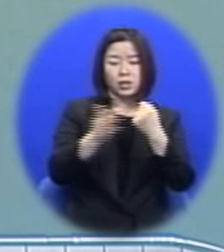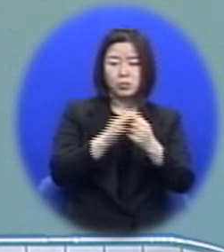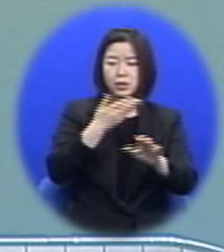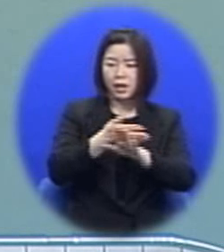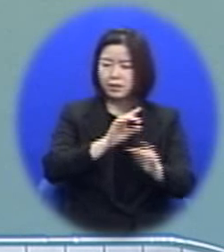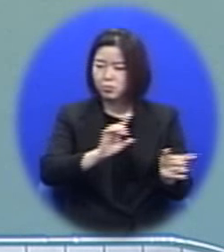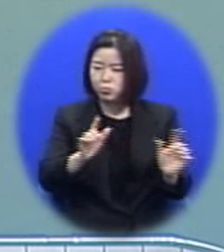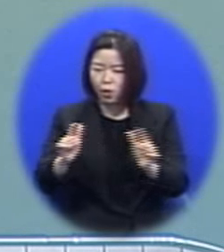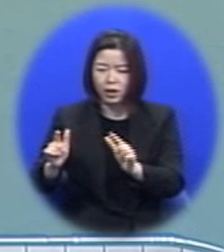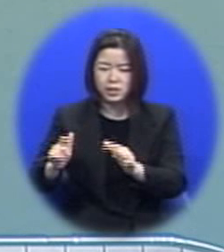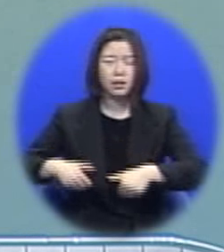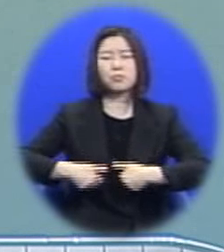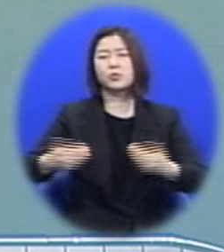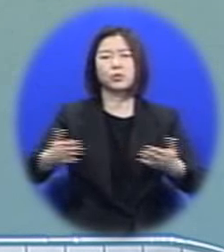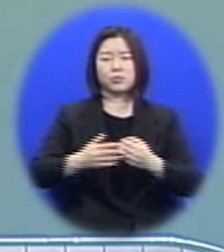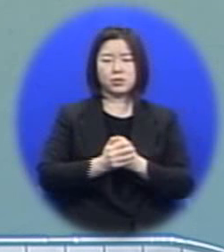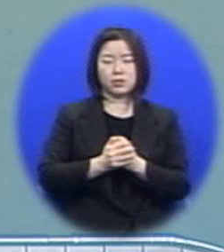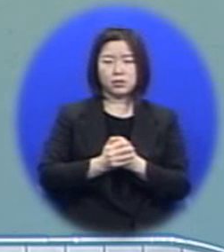일이라고요.